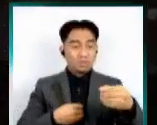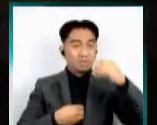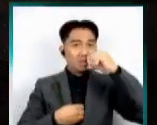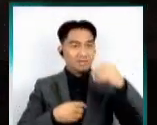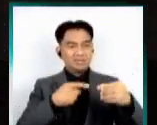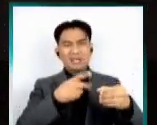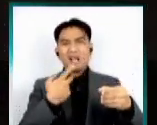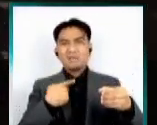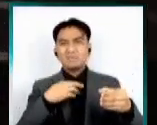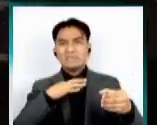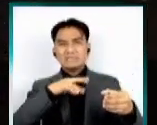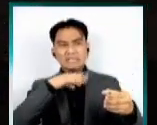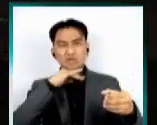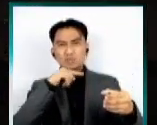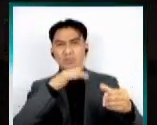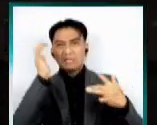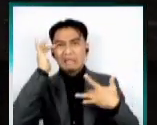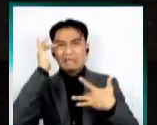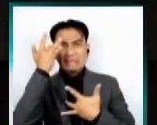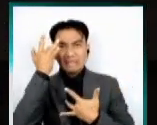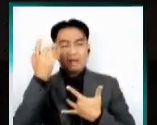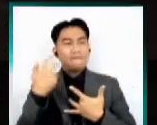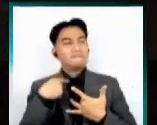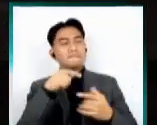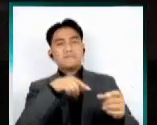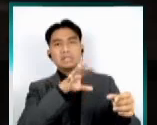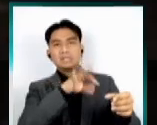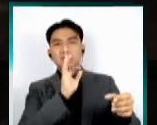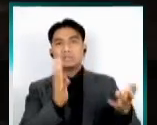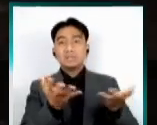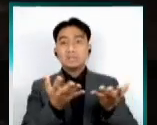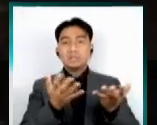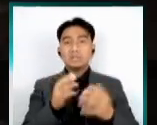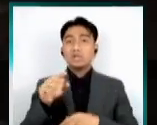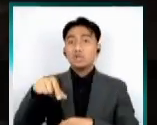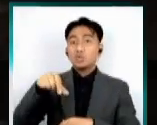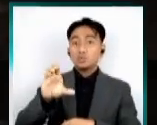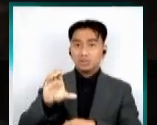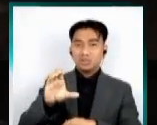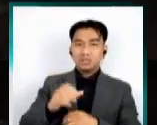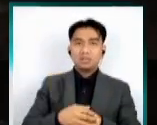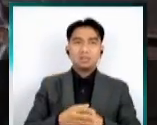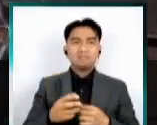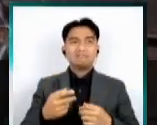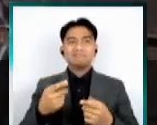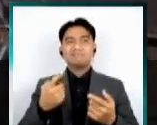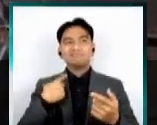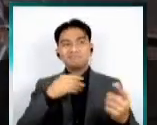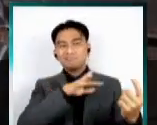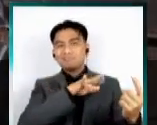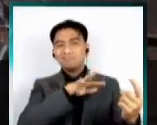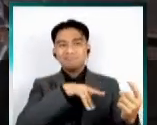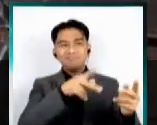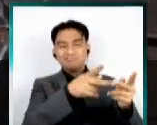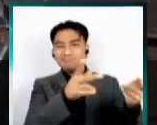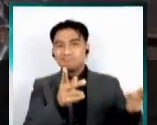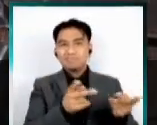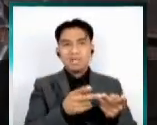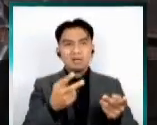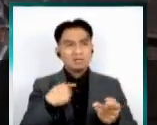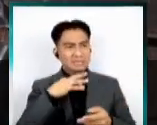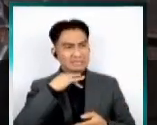sa ininspeksyon nitong pagawaan ng taho sa Commonwealth Quezon City. Obserbasyon nila, nanlilimahid ang mga lagayan